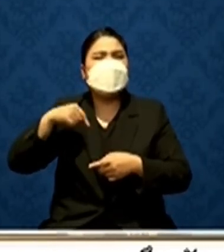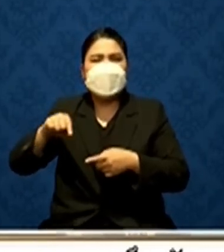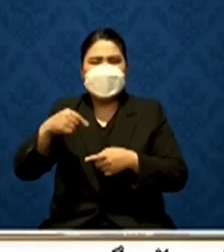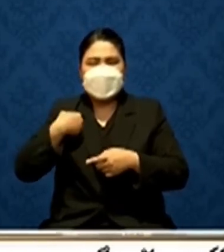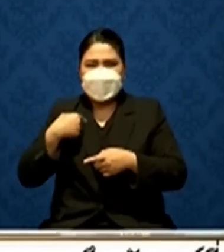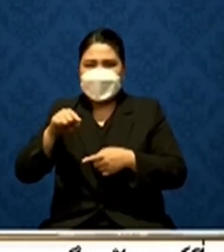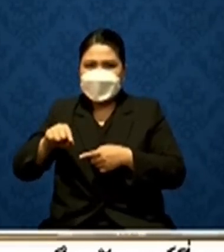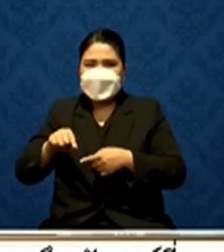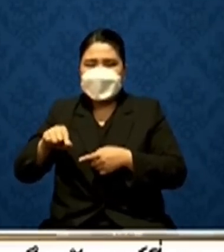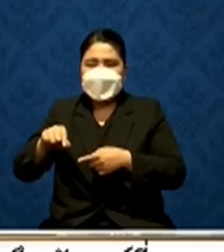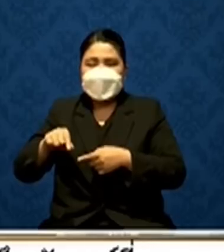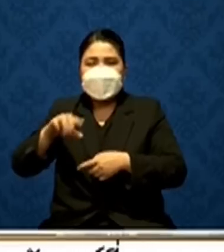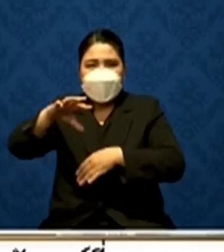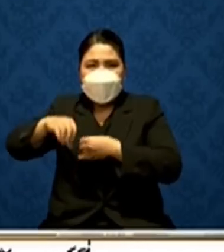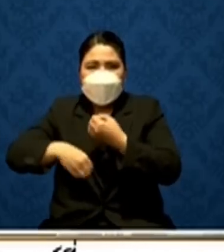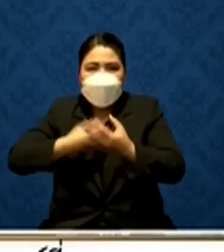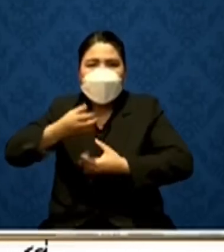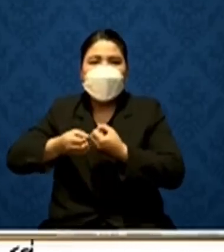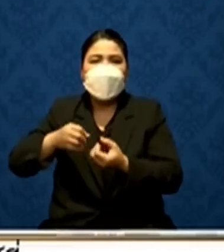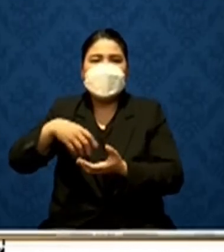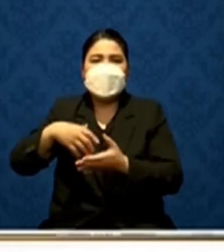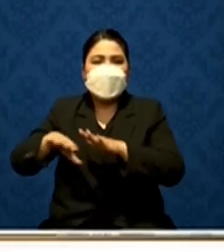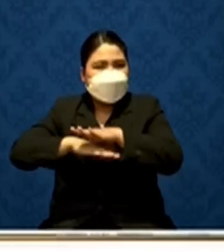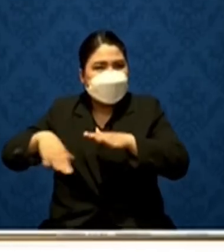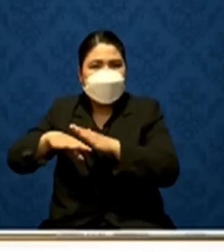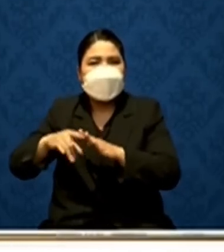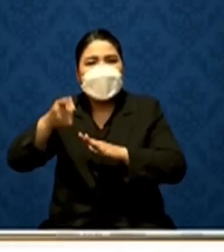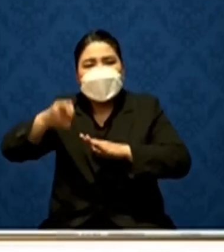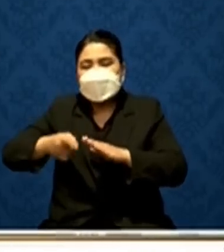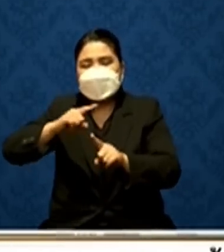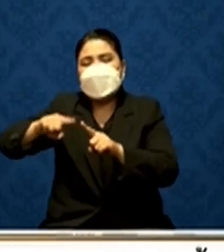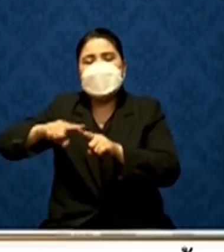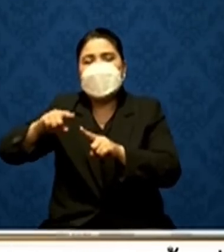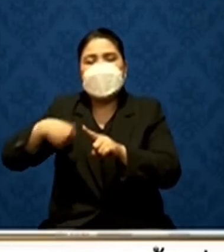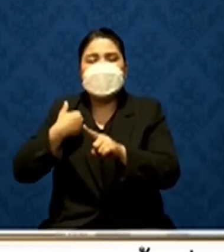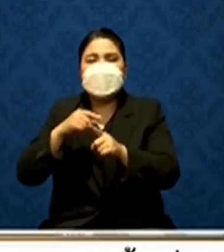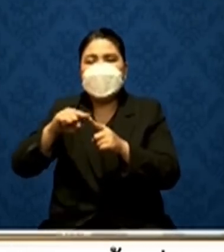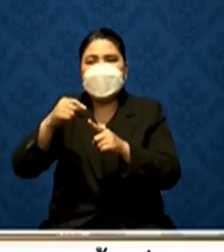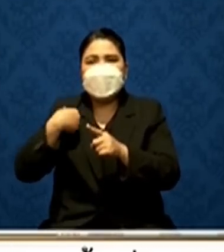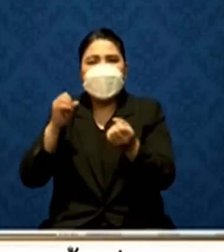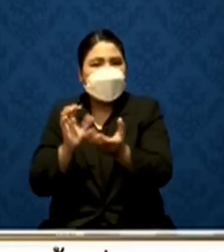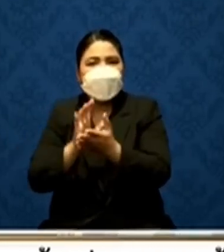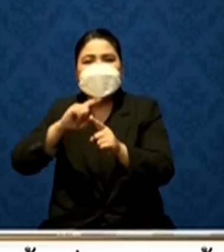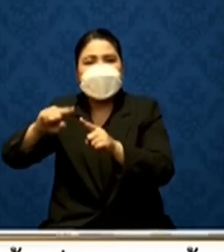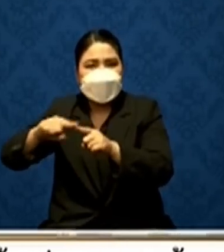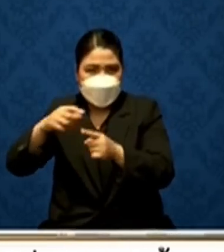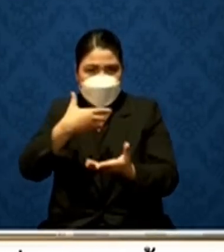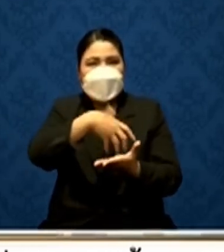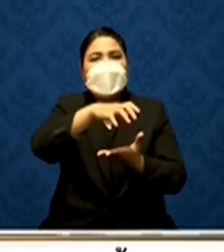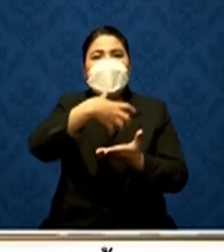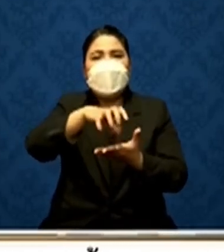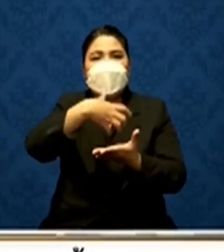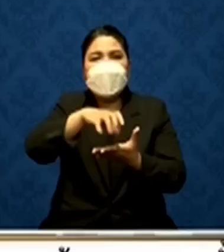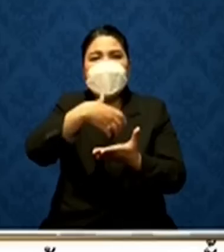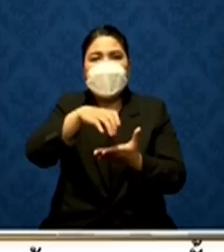มาเปิดเผยเอาความเสียหายที่เกิดขึ้นมาตีแผ่ให้พี่น้องประชาชน